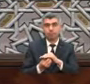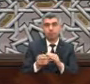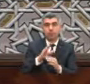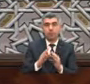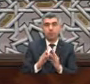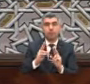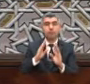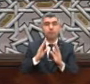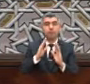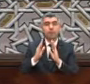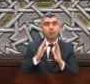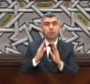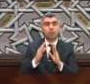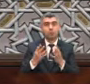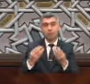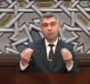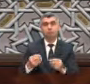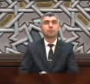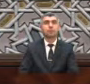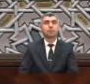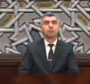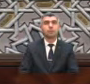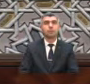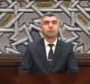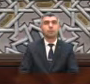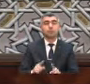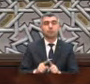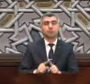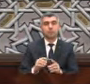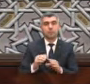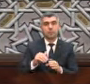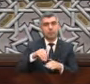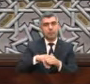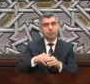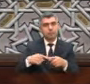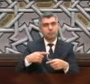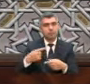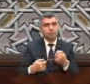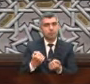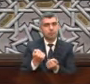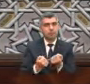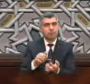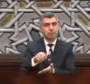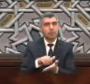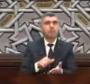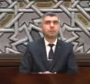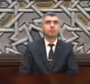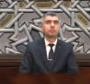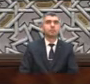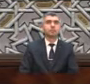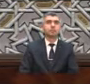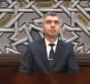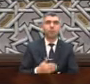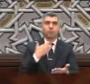الانترنت للسيدات والسادة النواب المحترمين من فريق الصالة والمعاصرة. تفضلي السيدة النائبة المحترمة. شكرا